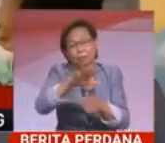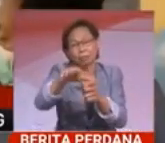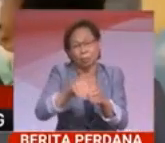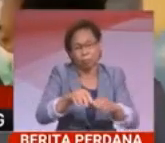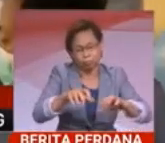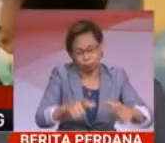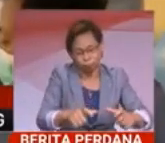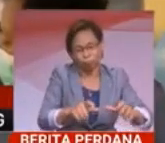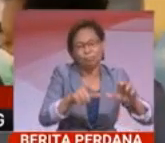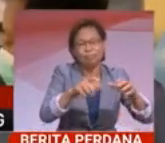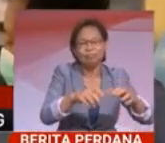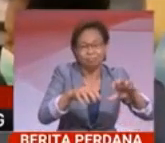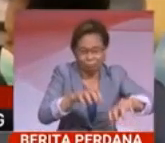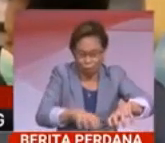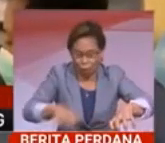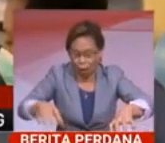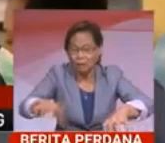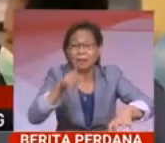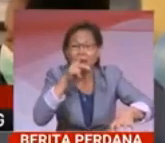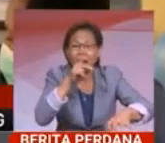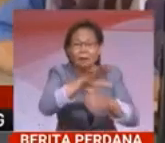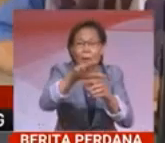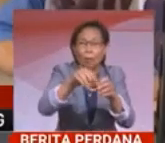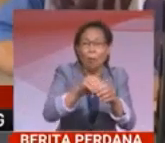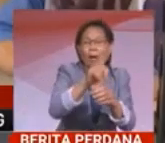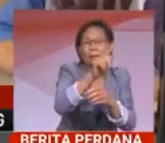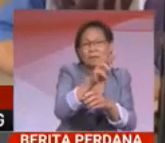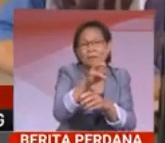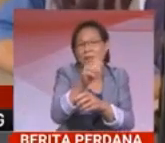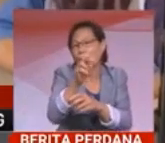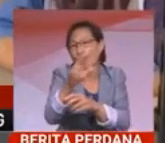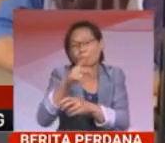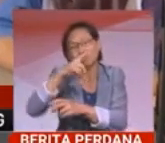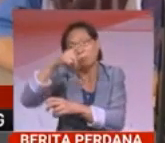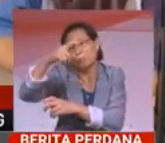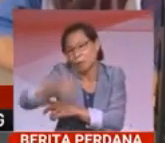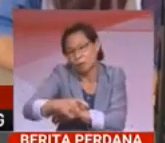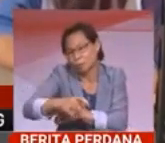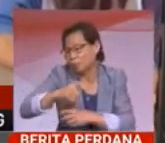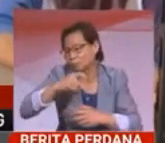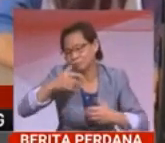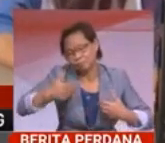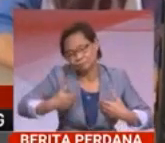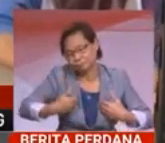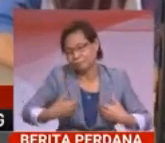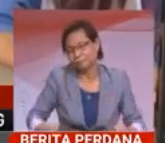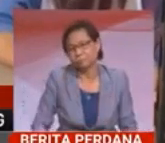dikejar yang berkaitan class tertawa tidak perlu di adakan